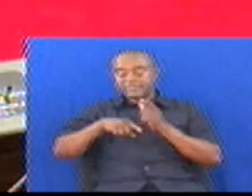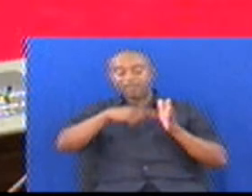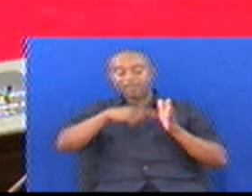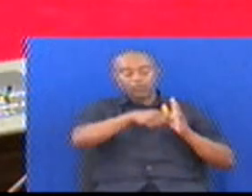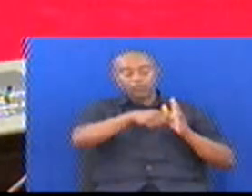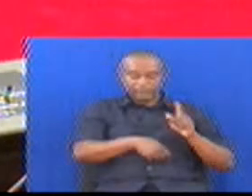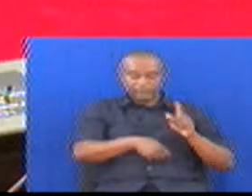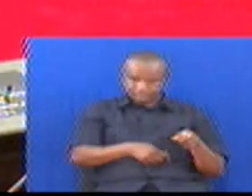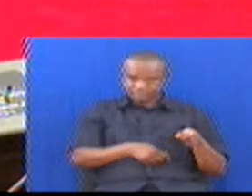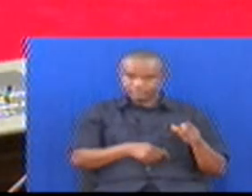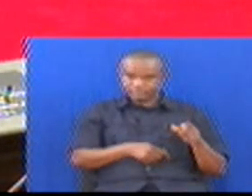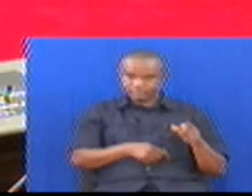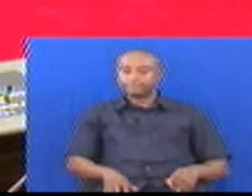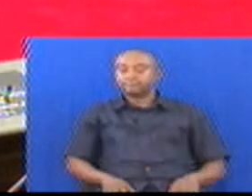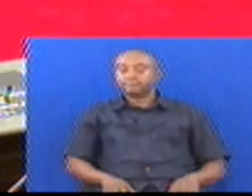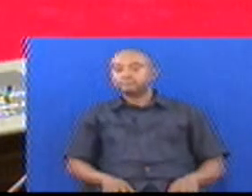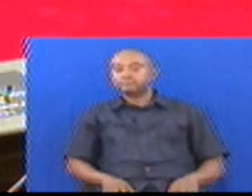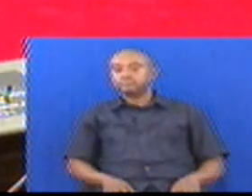mahitaji ya soko la ndani na nje ya nchi.